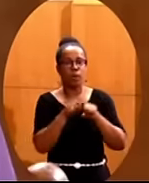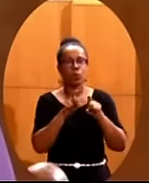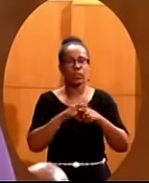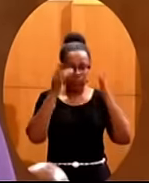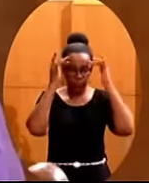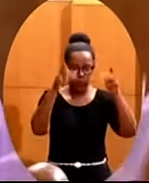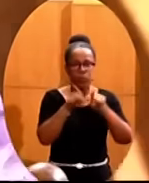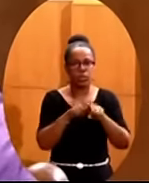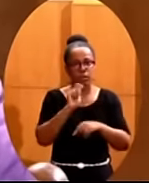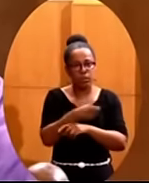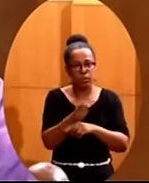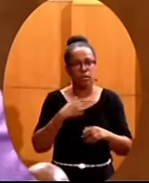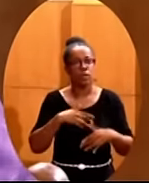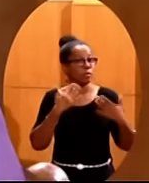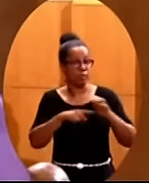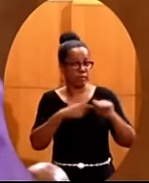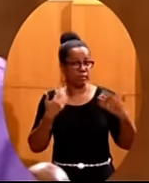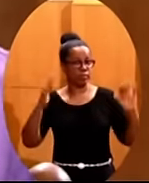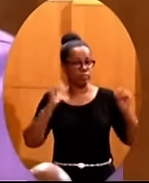la culture de l'éducation c'est